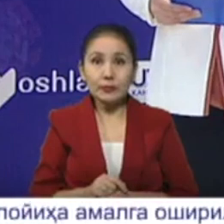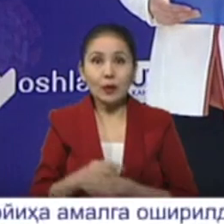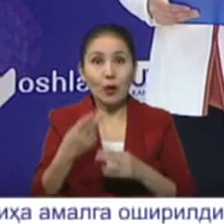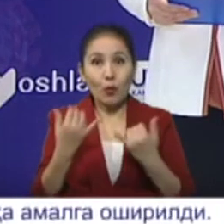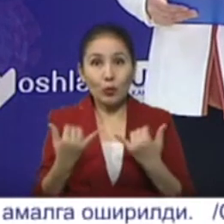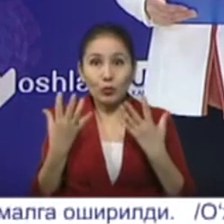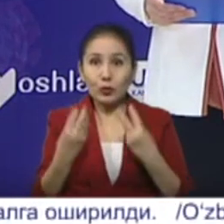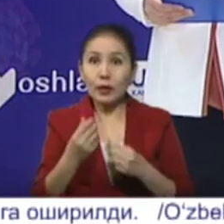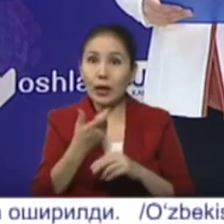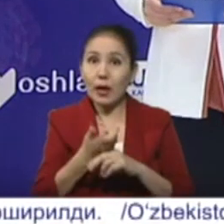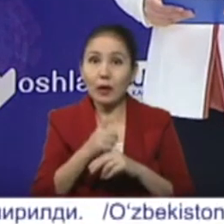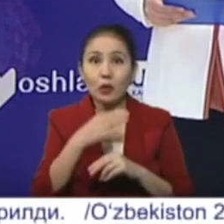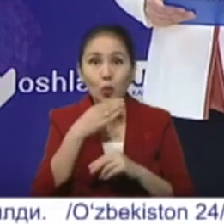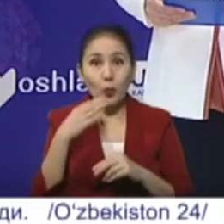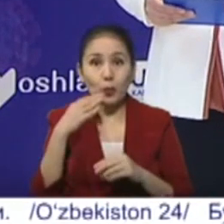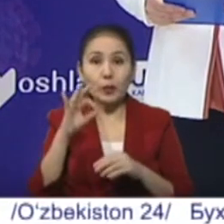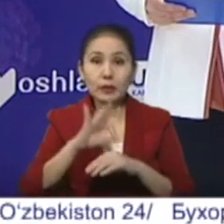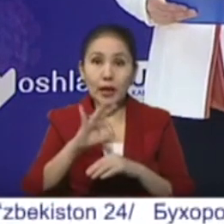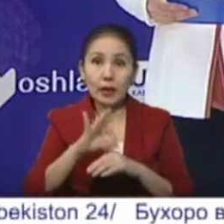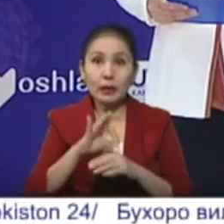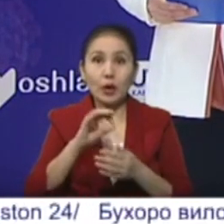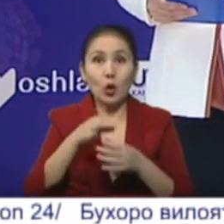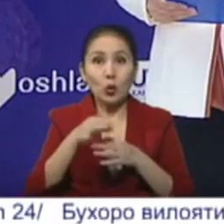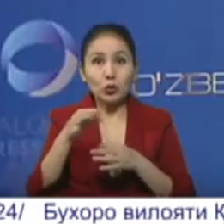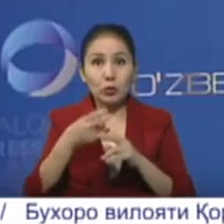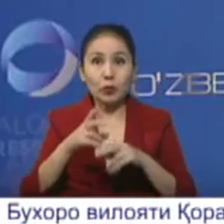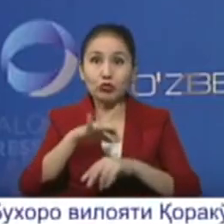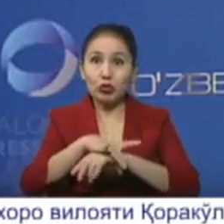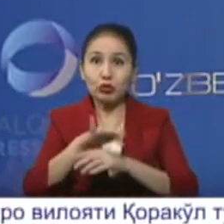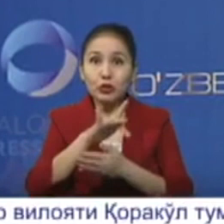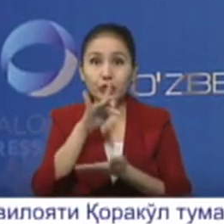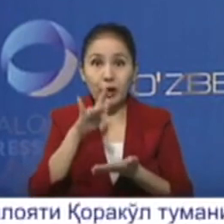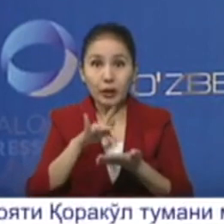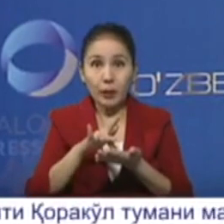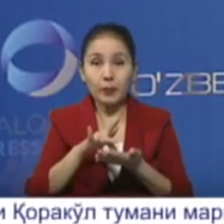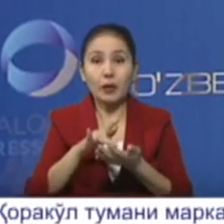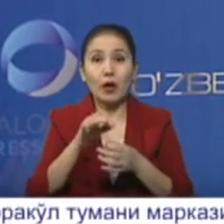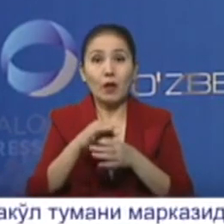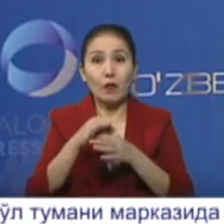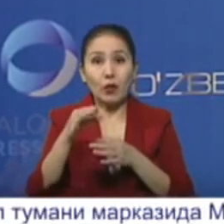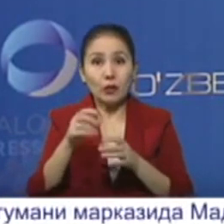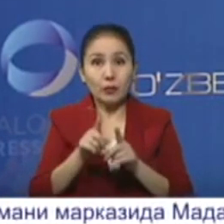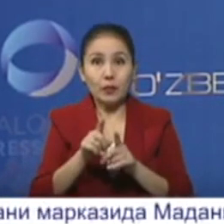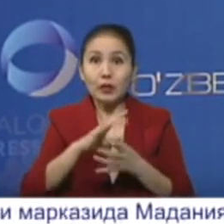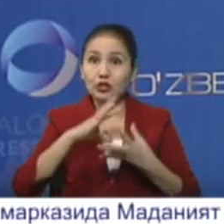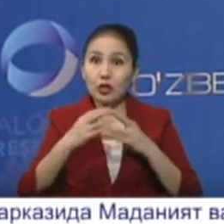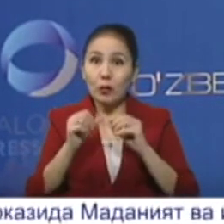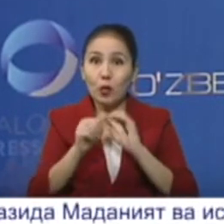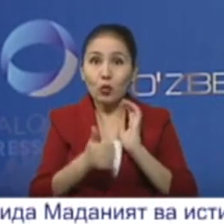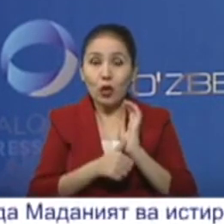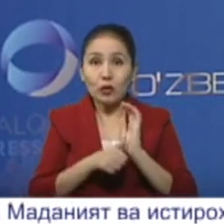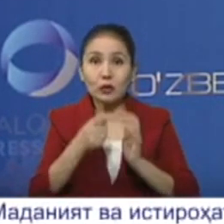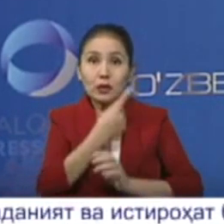Bugungi kunda eng ko'p kasallik qayd etilayotgan hududlar bu Toshkent shahri va viloyati bo'lib turibdi. Jami 16 ta